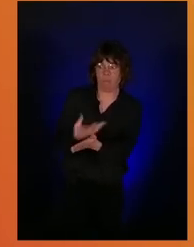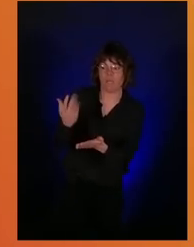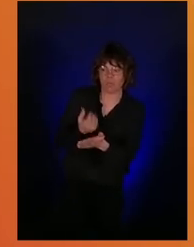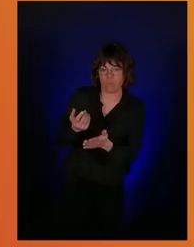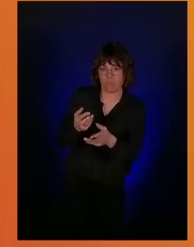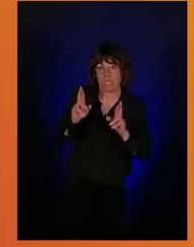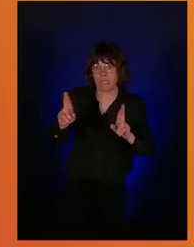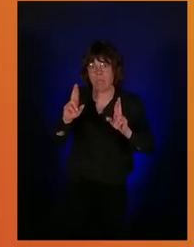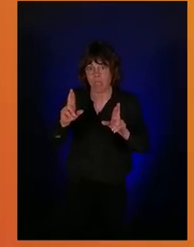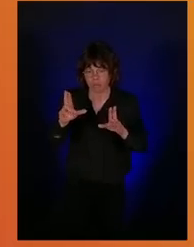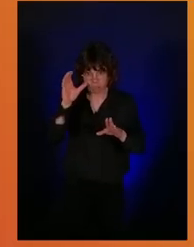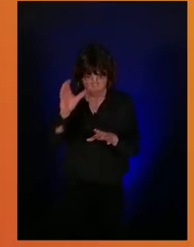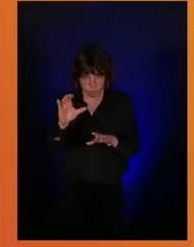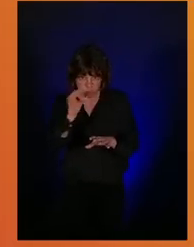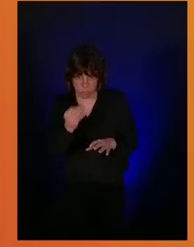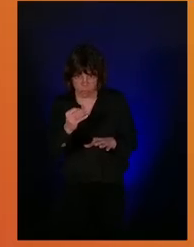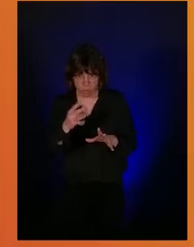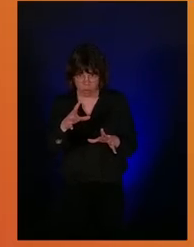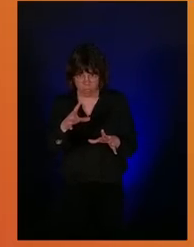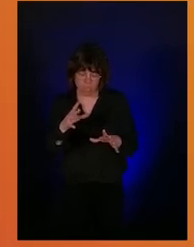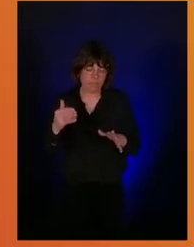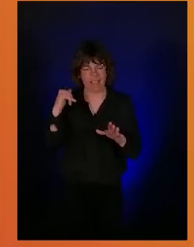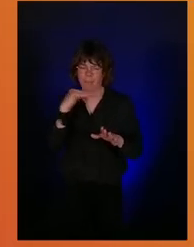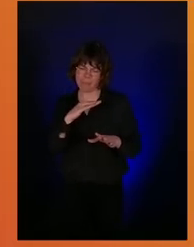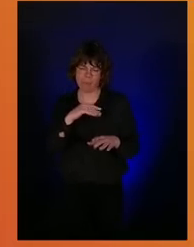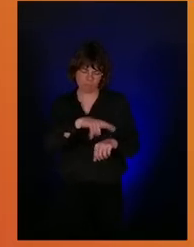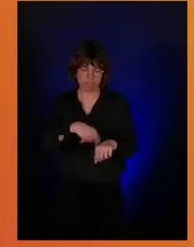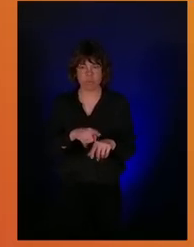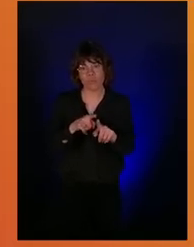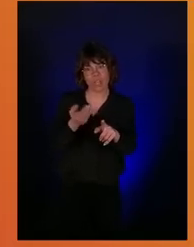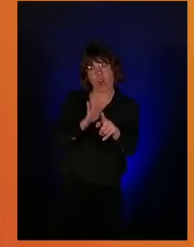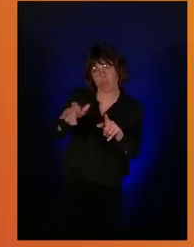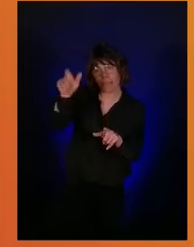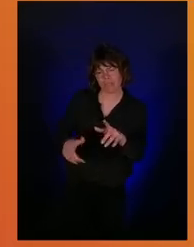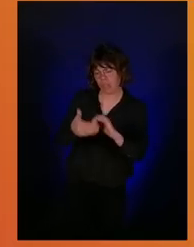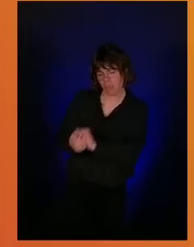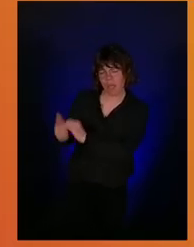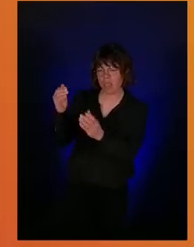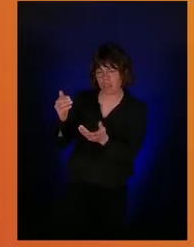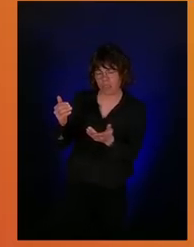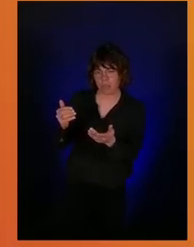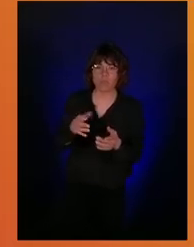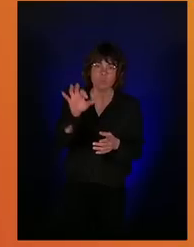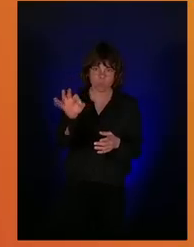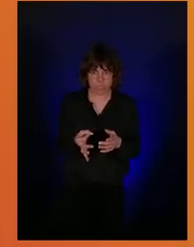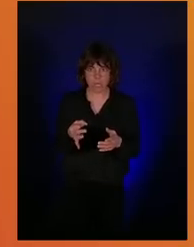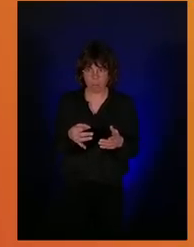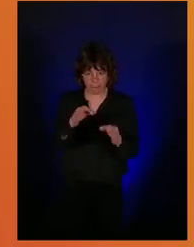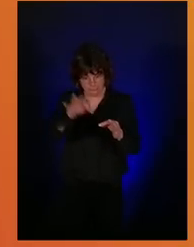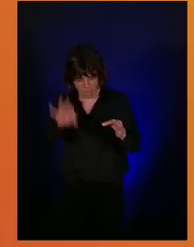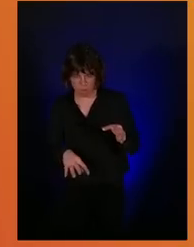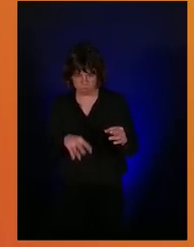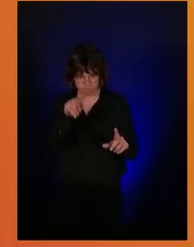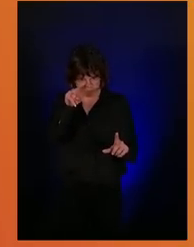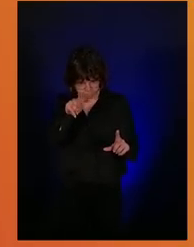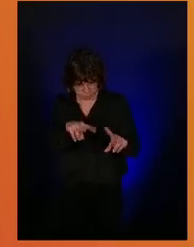prise en compte. Alors, je vais essayer d'aller le plus rapidement possible. Ouais, pour laisser la parole aux camarades. J'ai étudié le bilan, parce